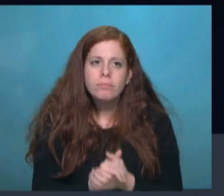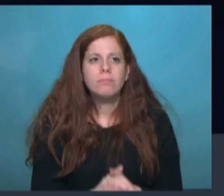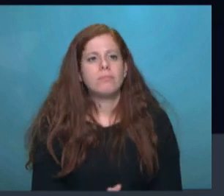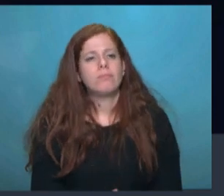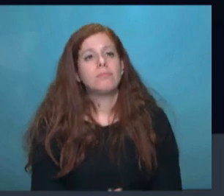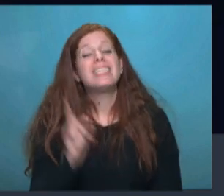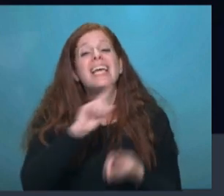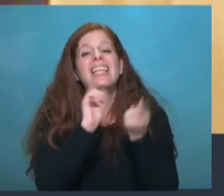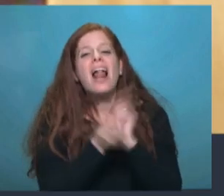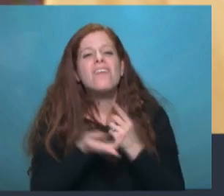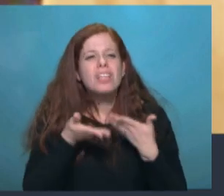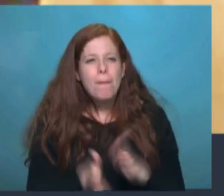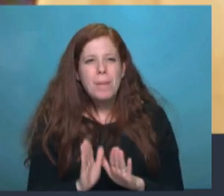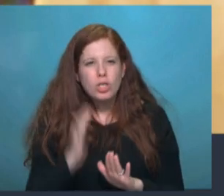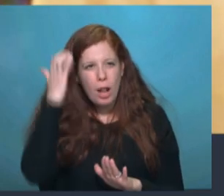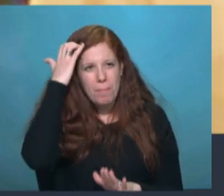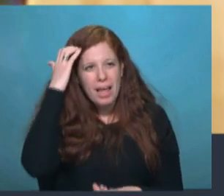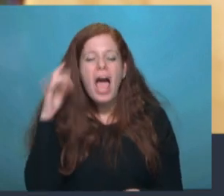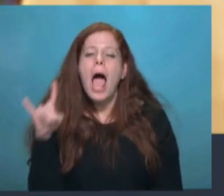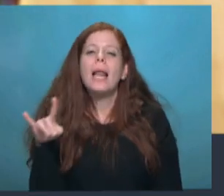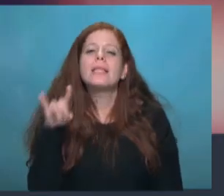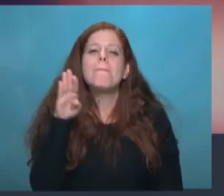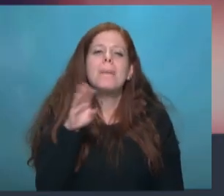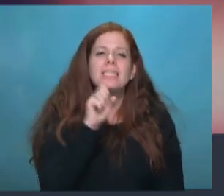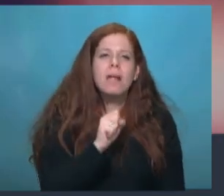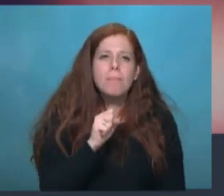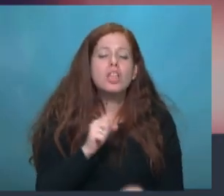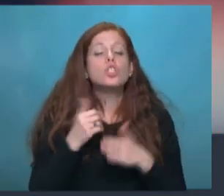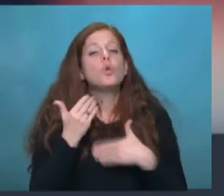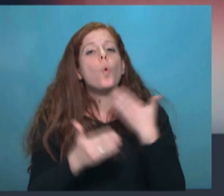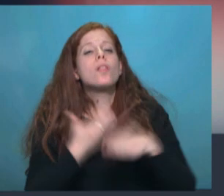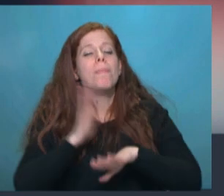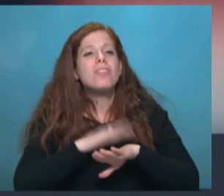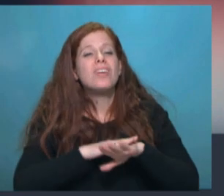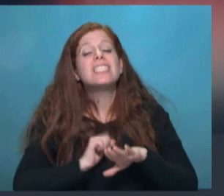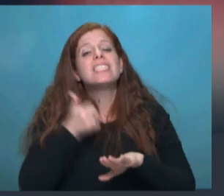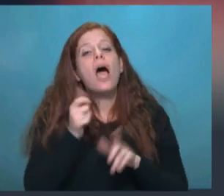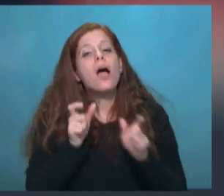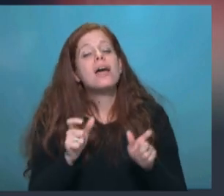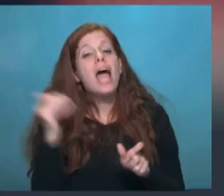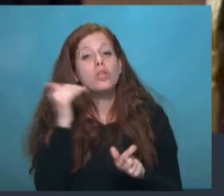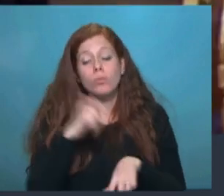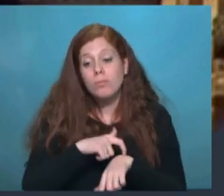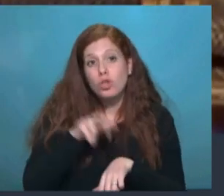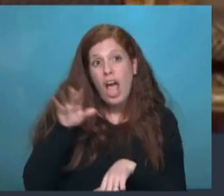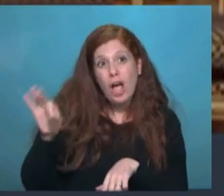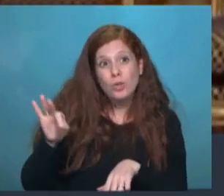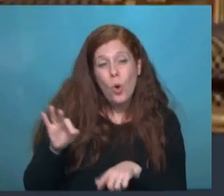תחליף את הבן של המלך, חאלד בן סלמן, שקודם לתפקיד סגן שר ההגנה הסעודי, בזמן שאחיו יורש